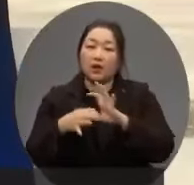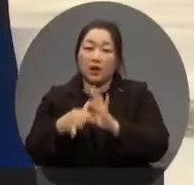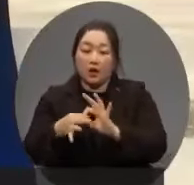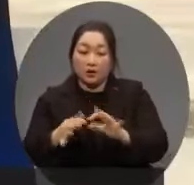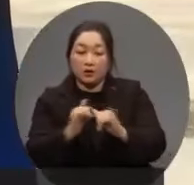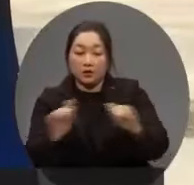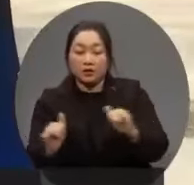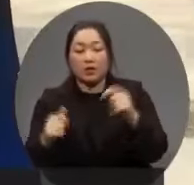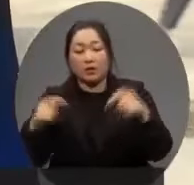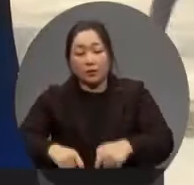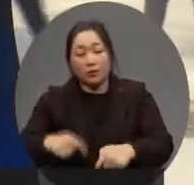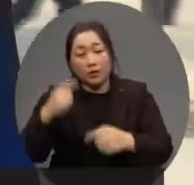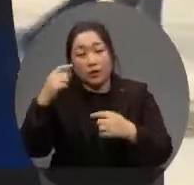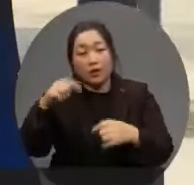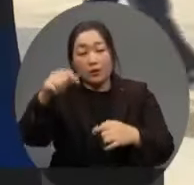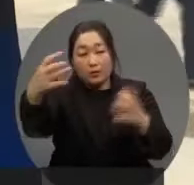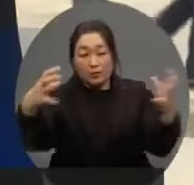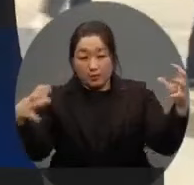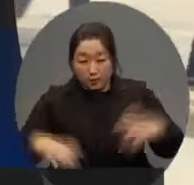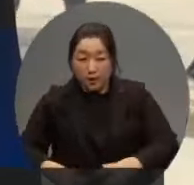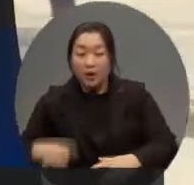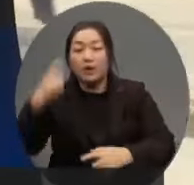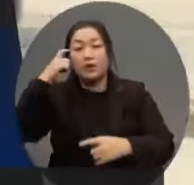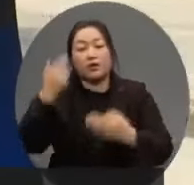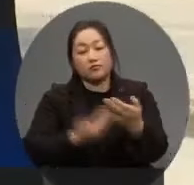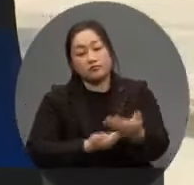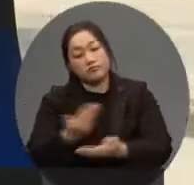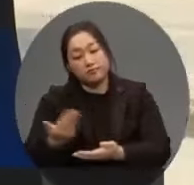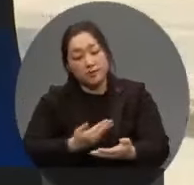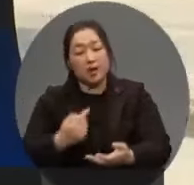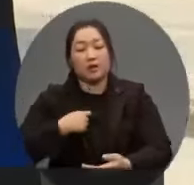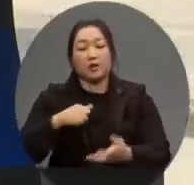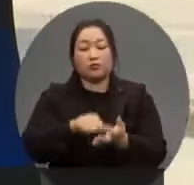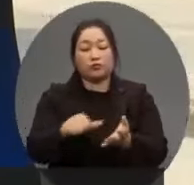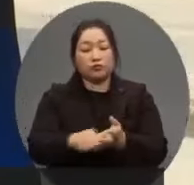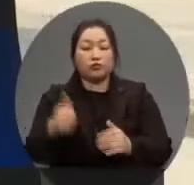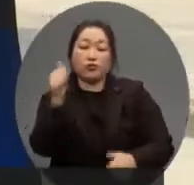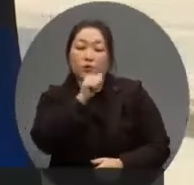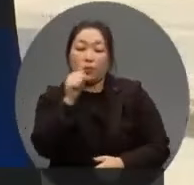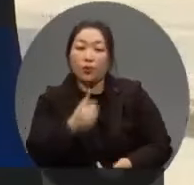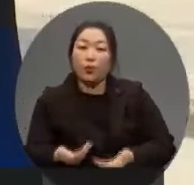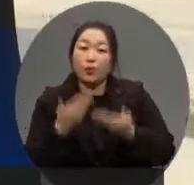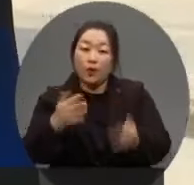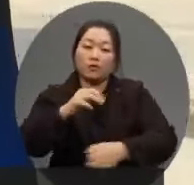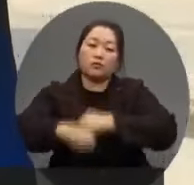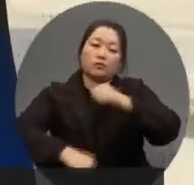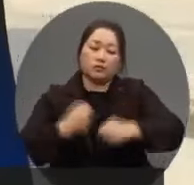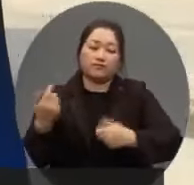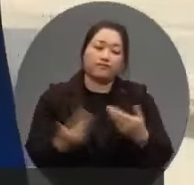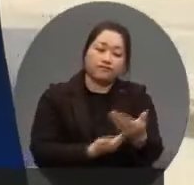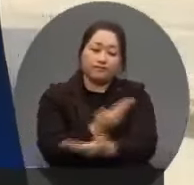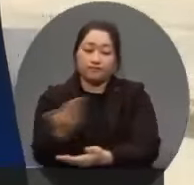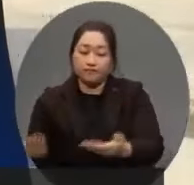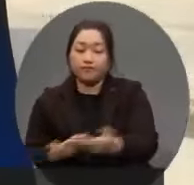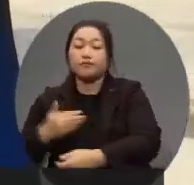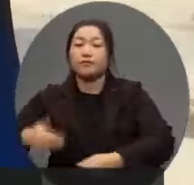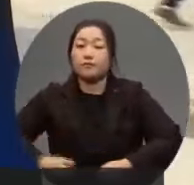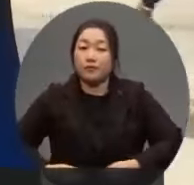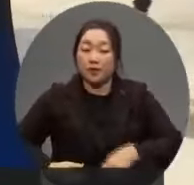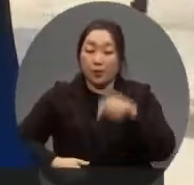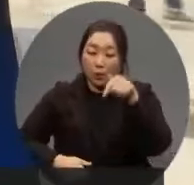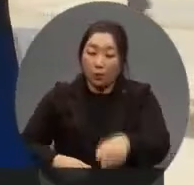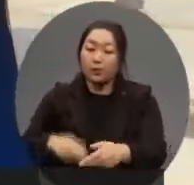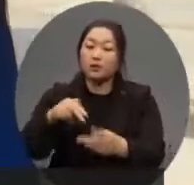이곳에 관계된 사람들이 모여서 생각을 교류하고 자기 제품도 소개하고 이런 것들이 자유롭게 이루어져야 되는데